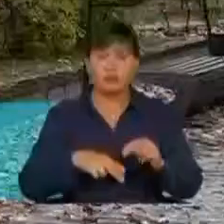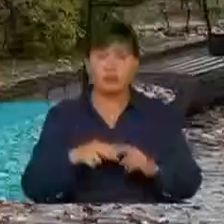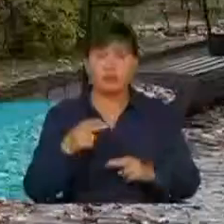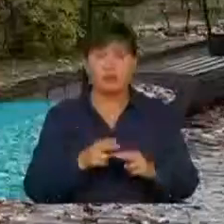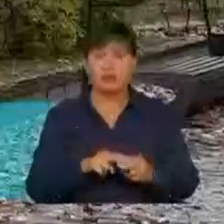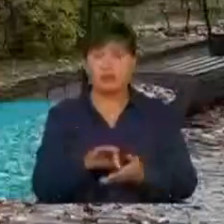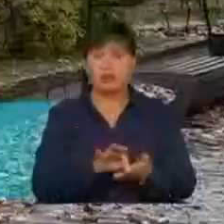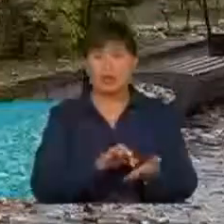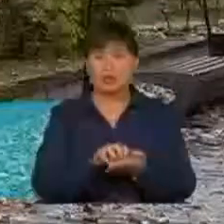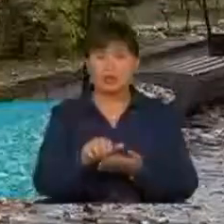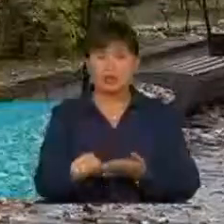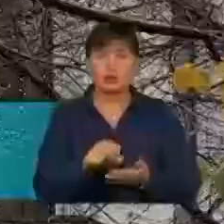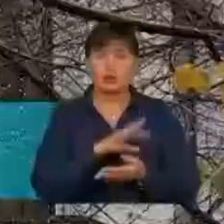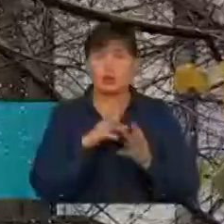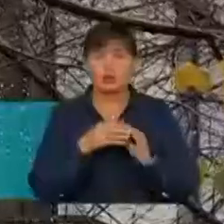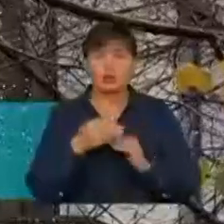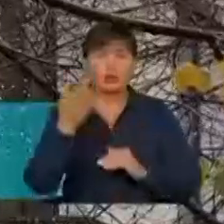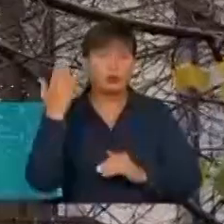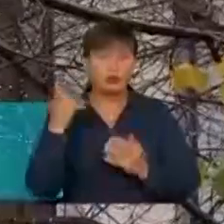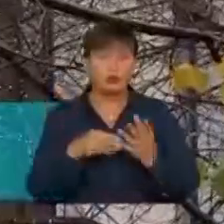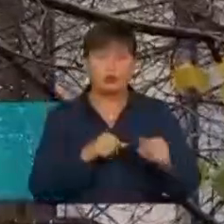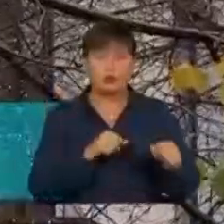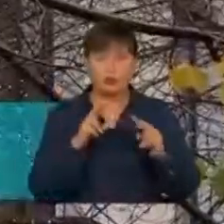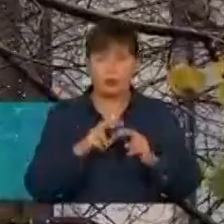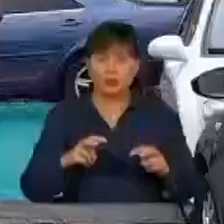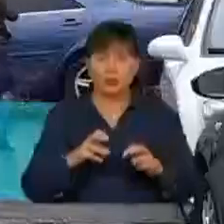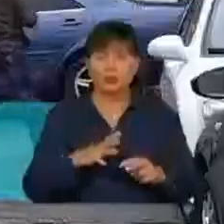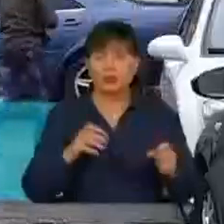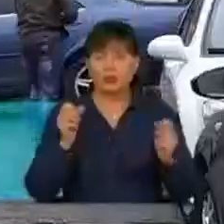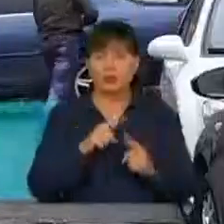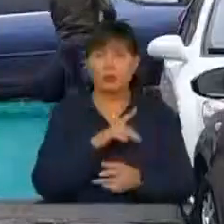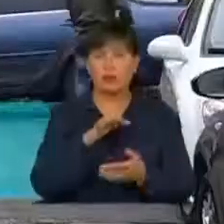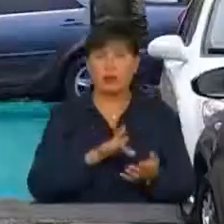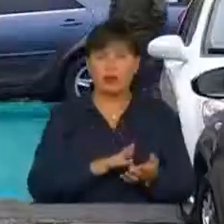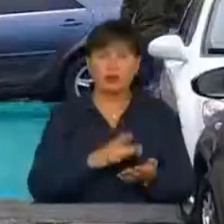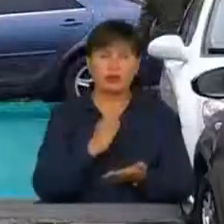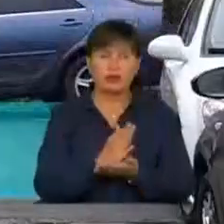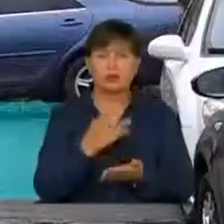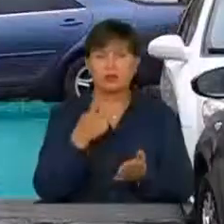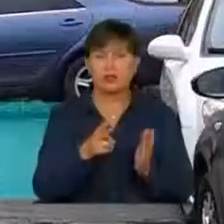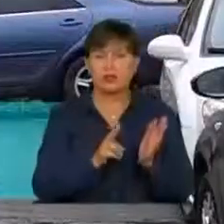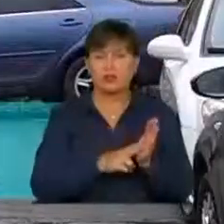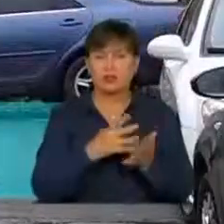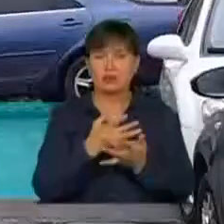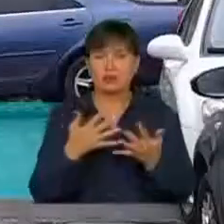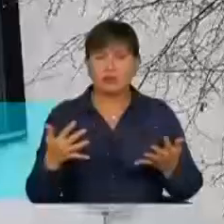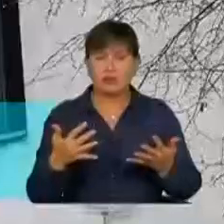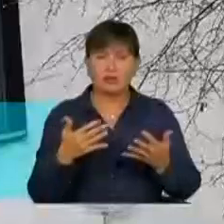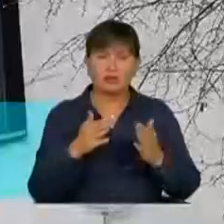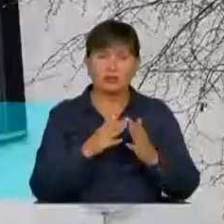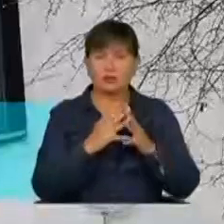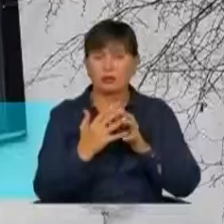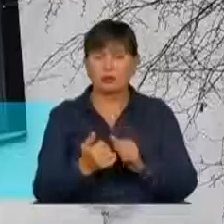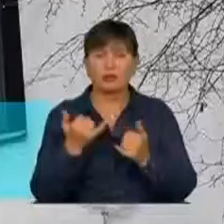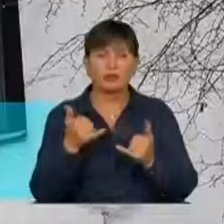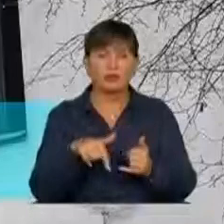которые сразу снесли. По результатам прошлого сейсмоаудита стало известно, что мегаполис пересекают 27 тектонических разломов. Сегодня на